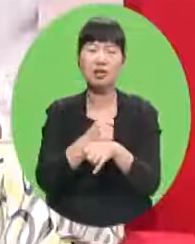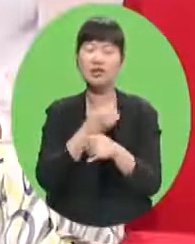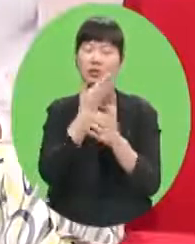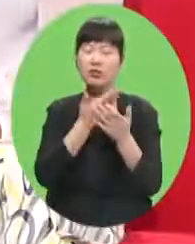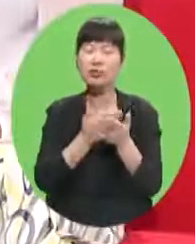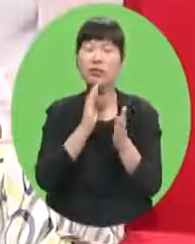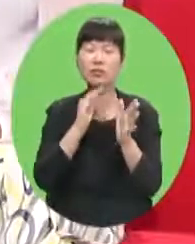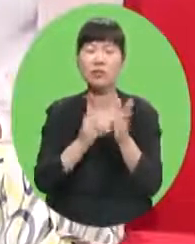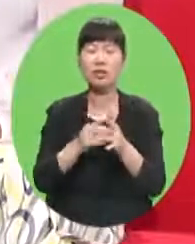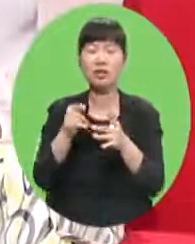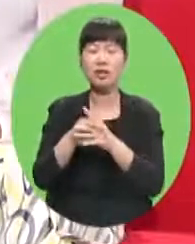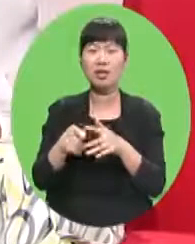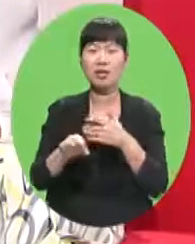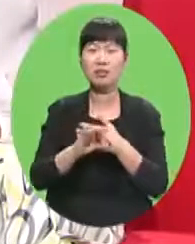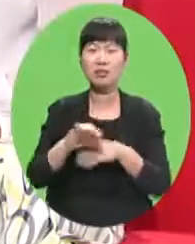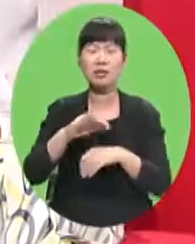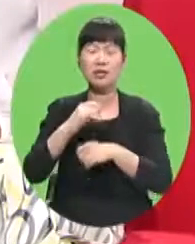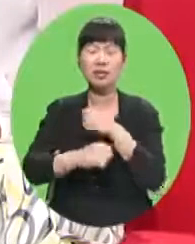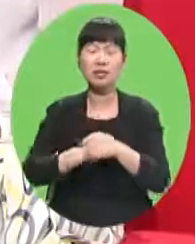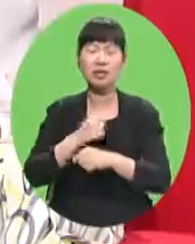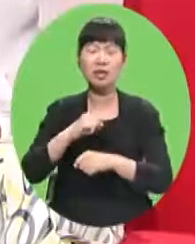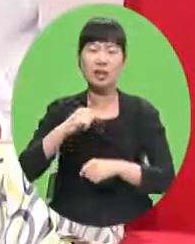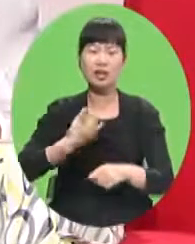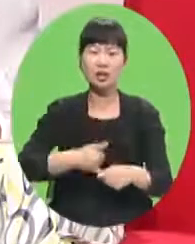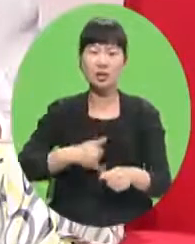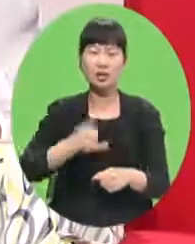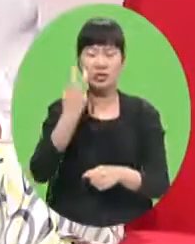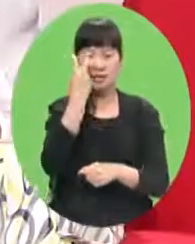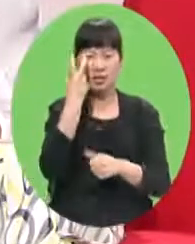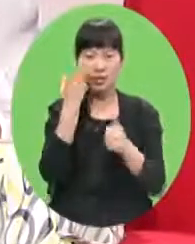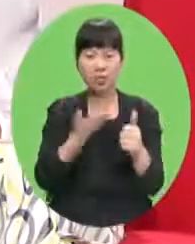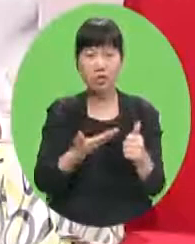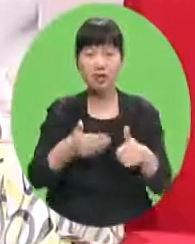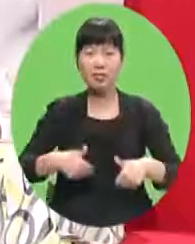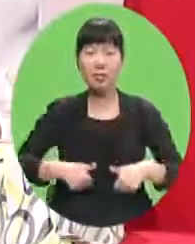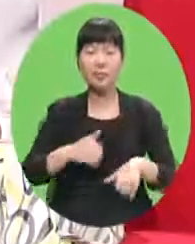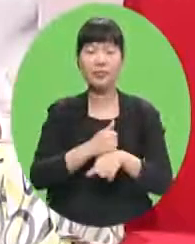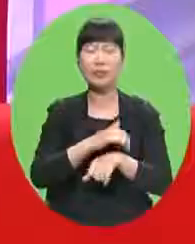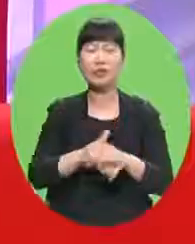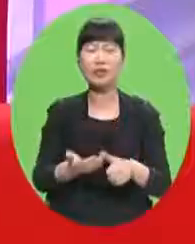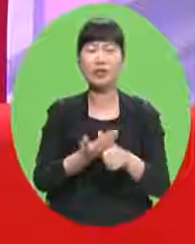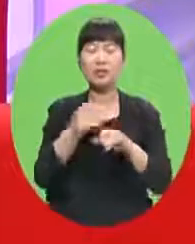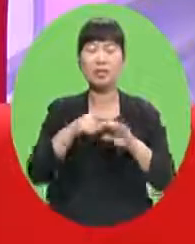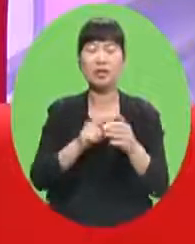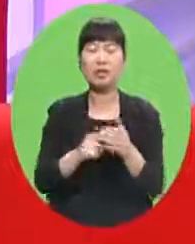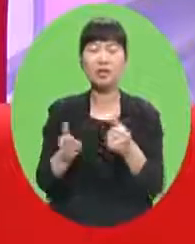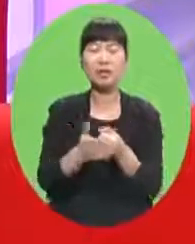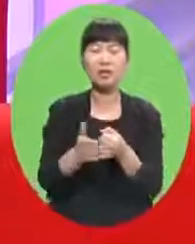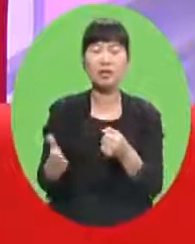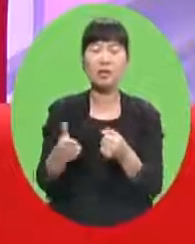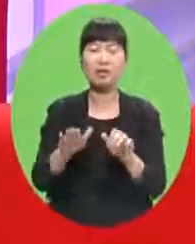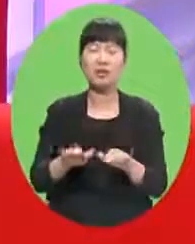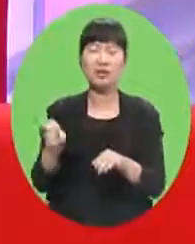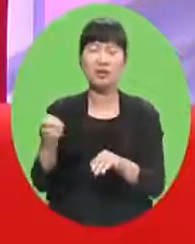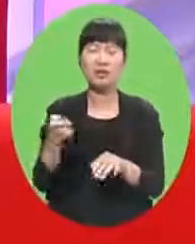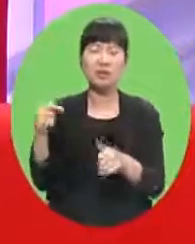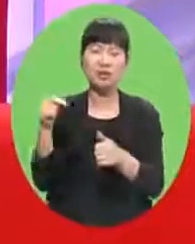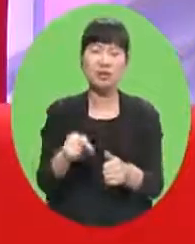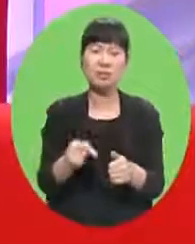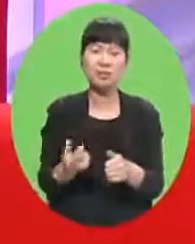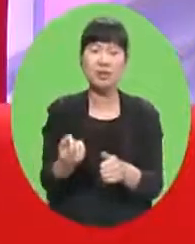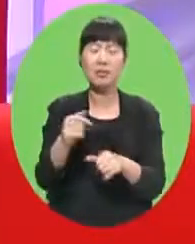중요해요. 파악하려면 잘 이렇게 아이를 지켜보셔야 해요. 근데 잘 키우려는 마음이 앞서서 자꾸 아이한테 지시하고 이걸